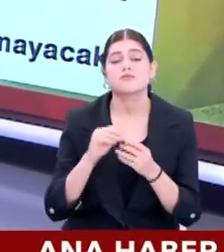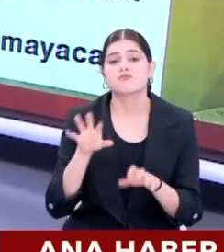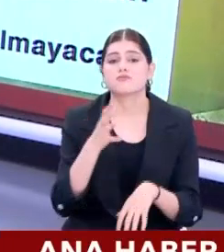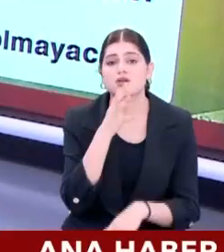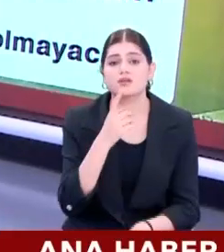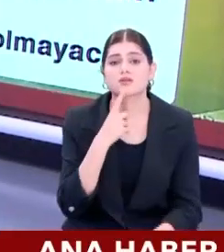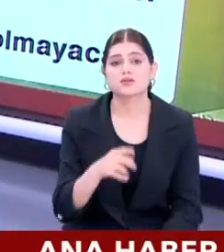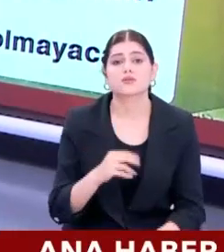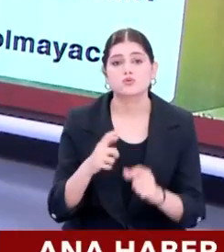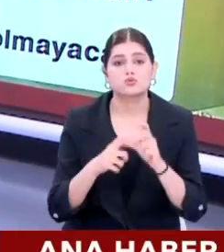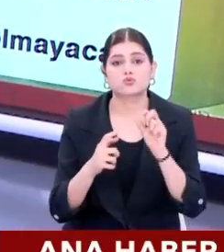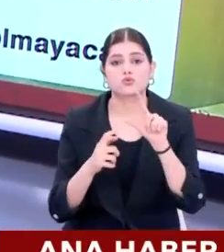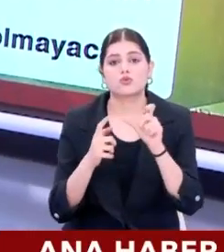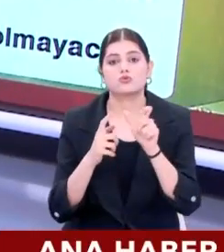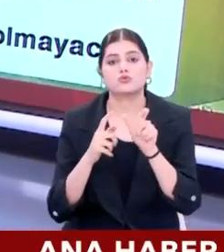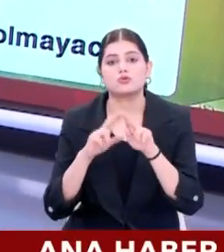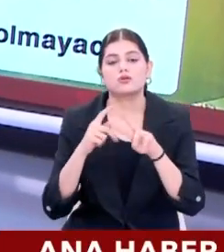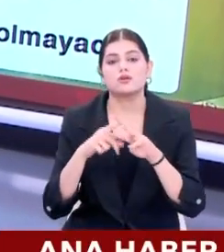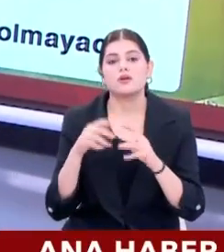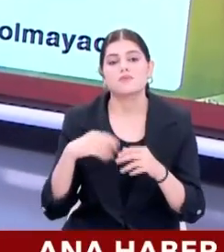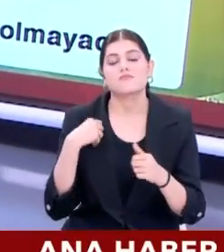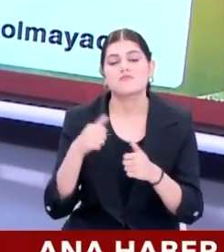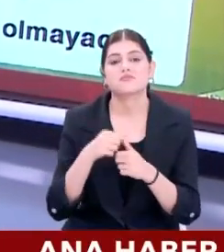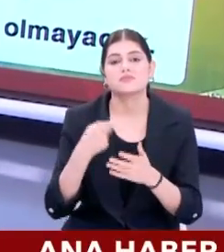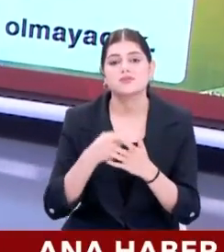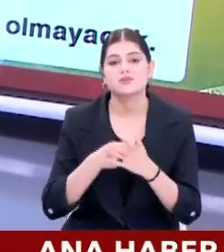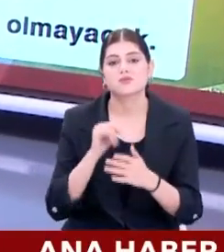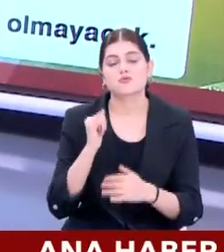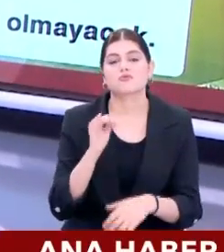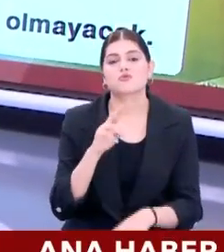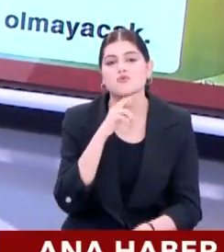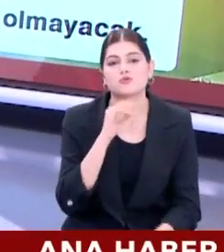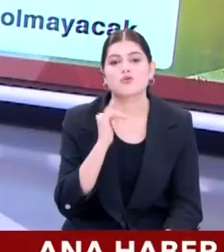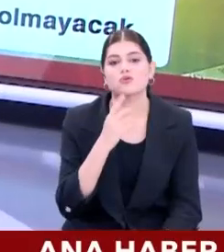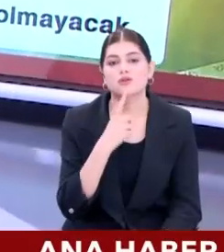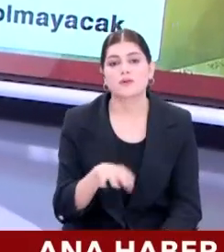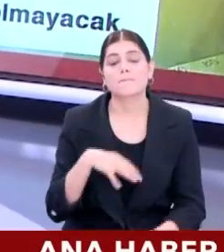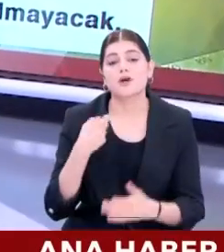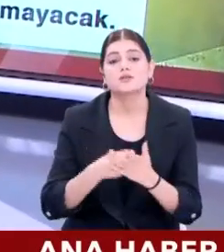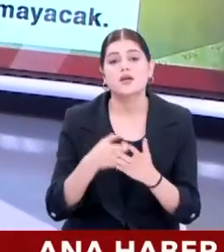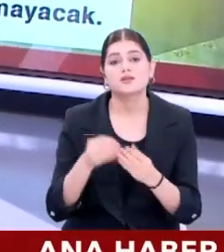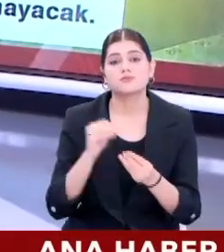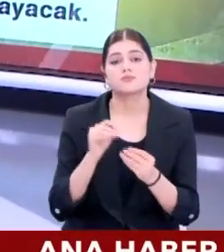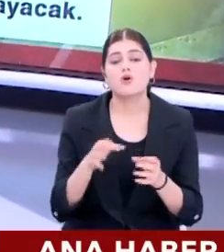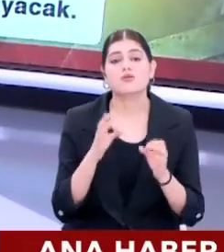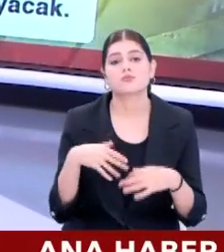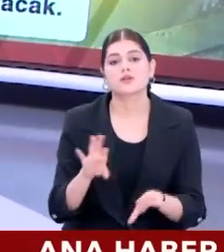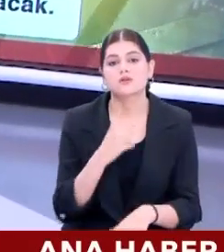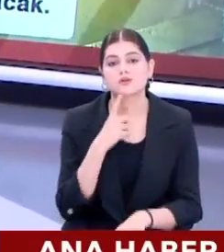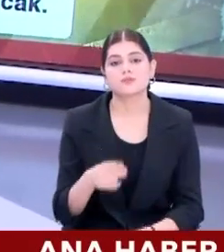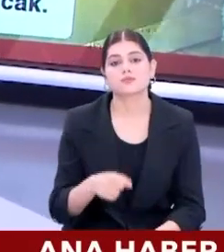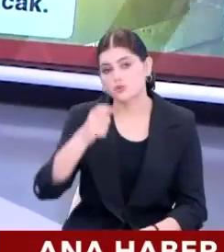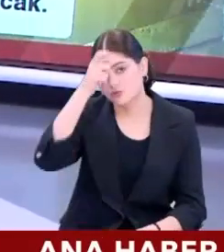derseniz diyeyim belki Solcular proleter Kapitalizm falan derler biraz tuhaf olsa da başka isimler önerilebilir bunun önemi yok Türkiye